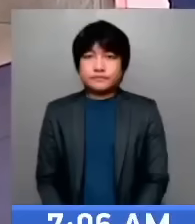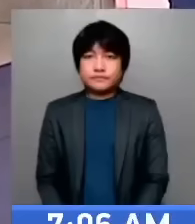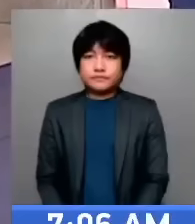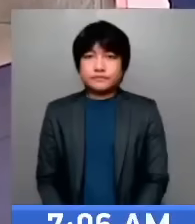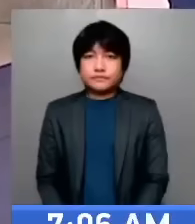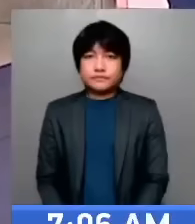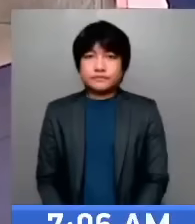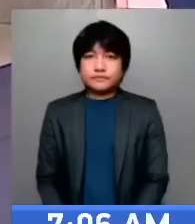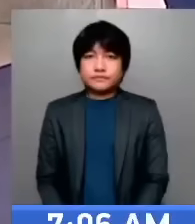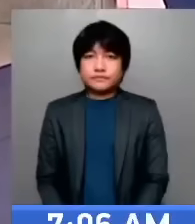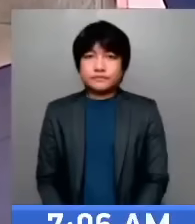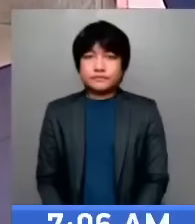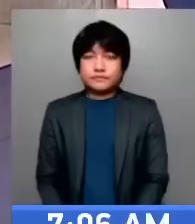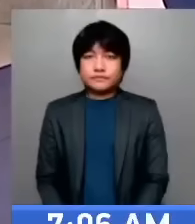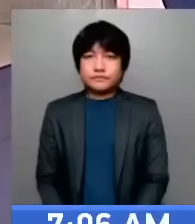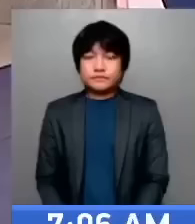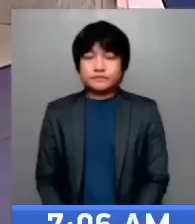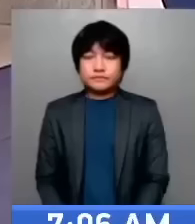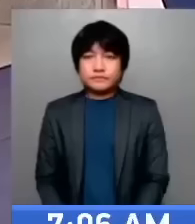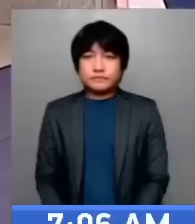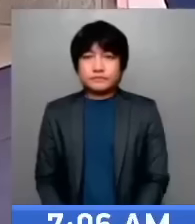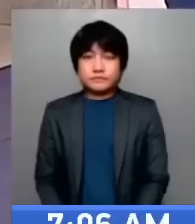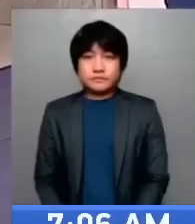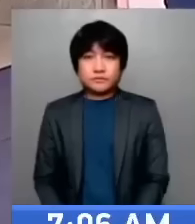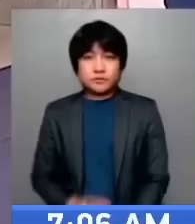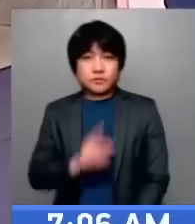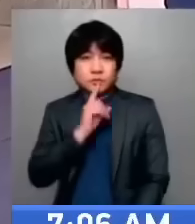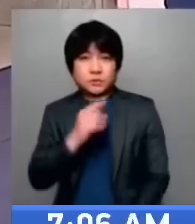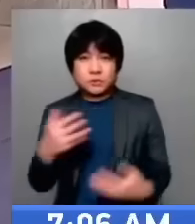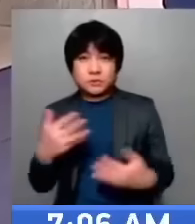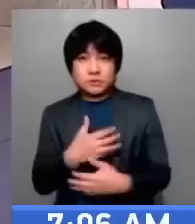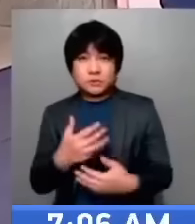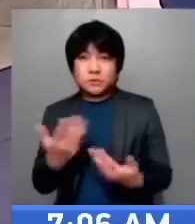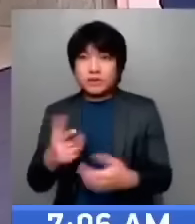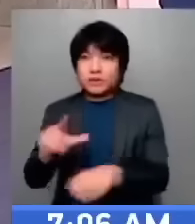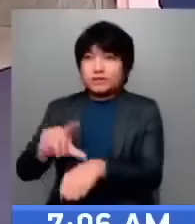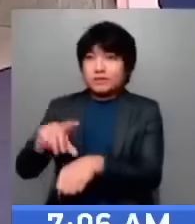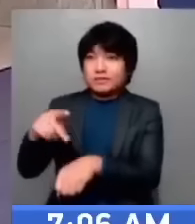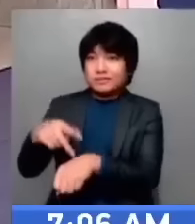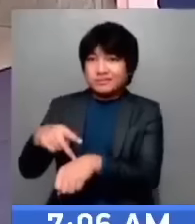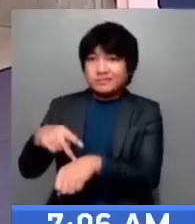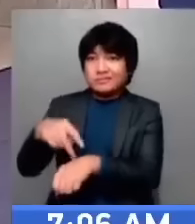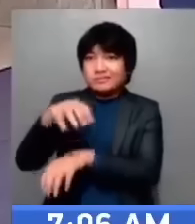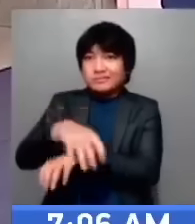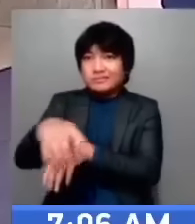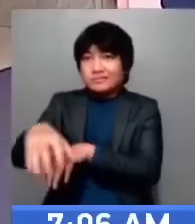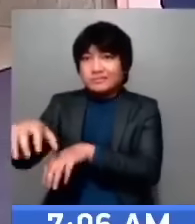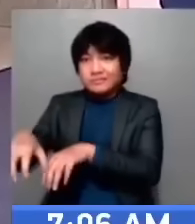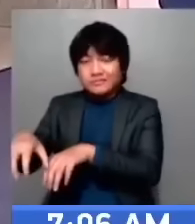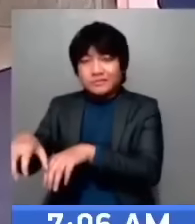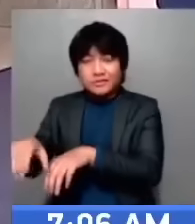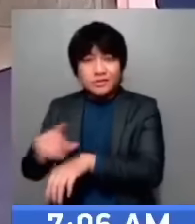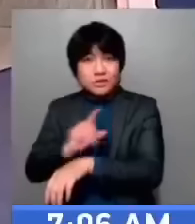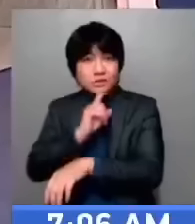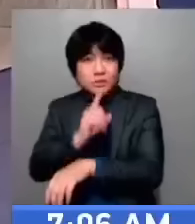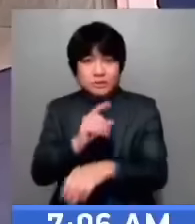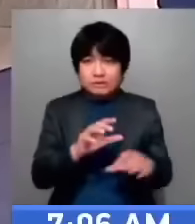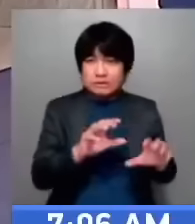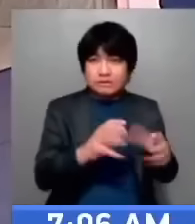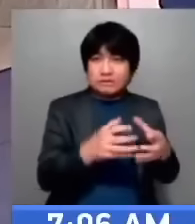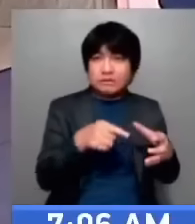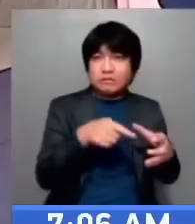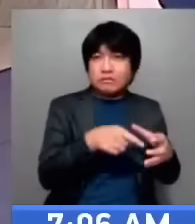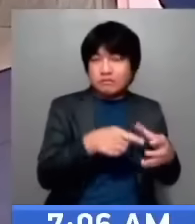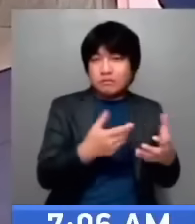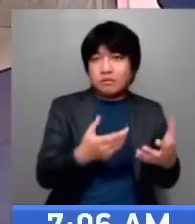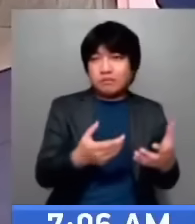nangangamba ang mga residente ng isang barangay sa Las Piñas City dahil sa pananakot umano ng isang armadong grupo ang mga pulis at opisyal ng